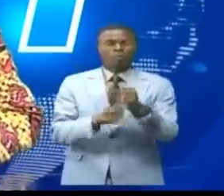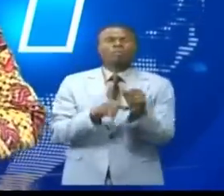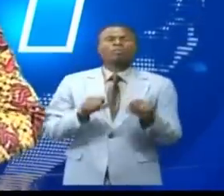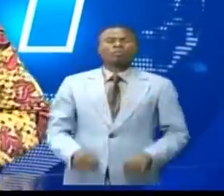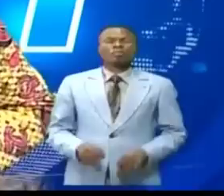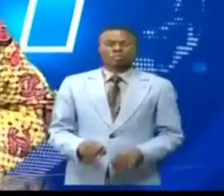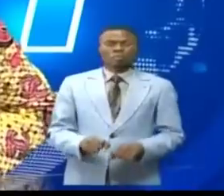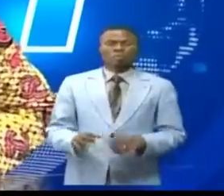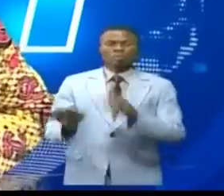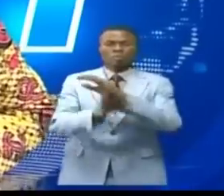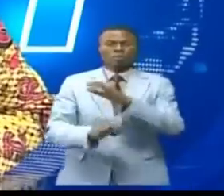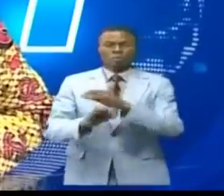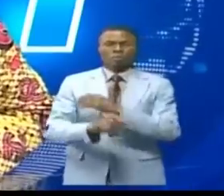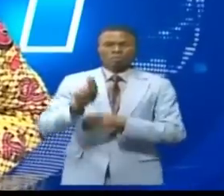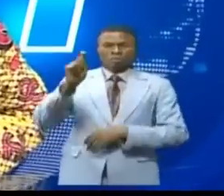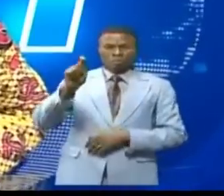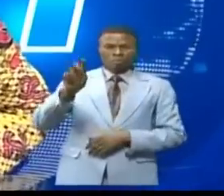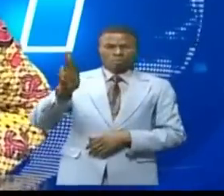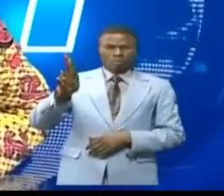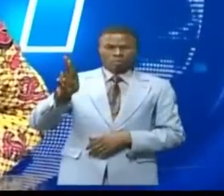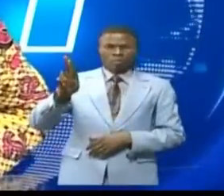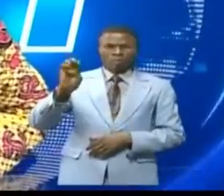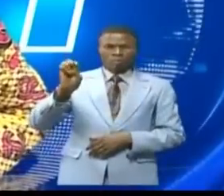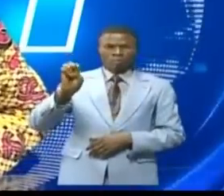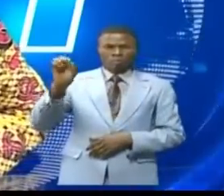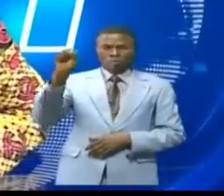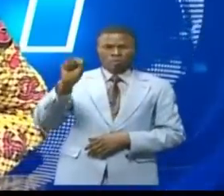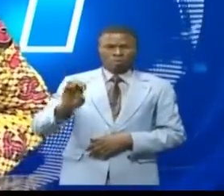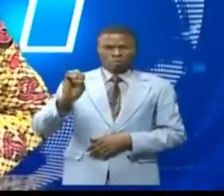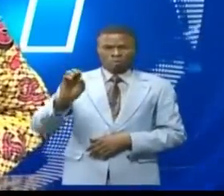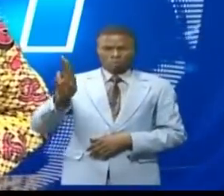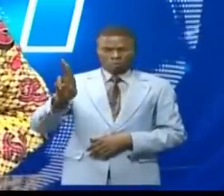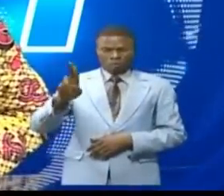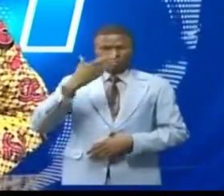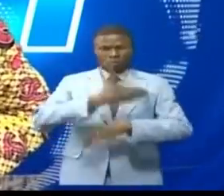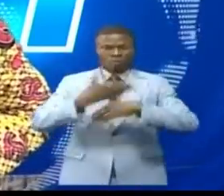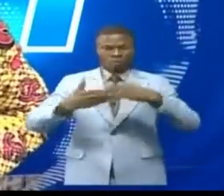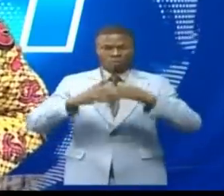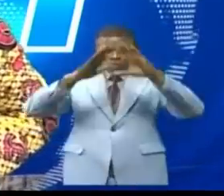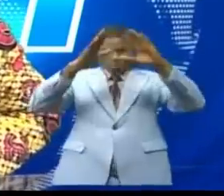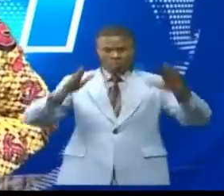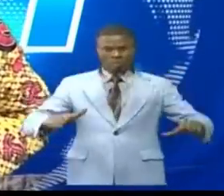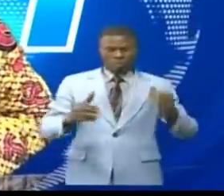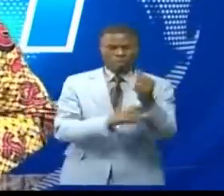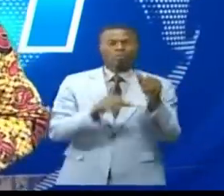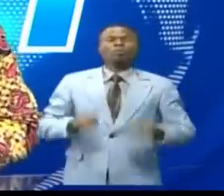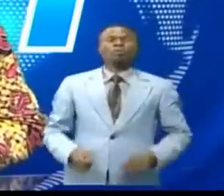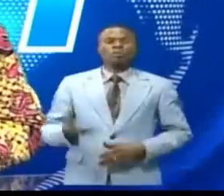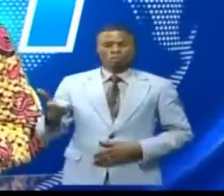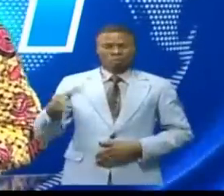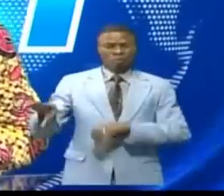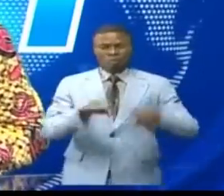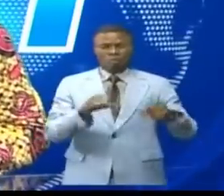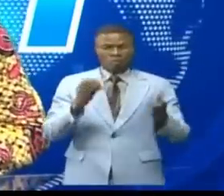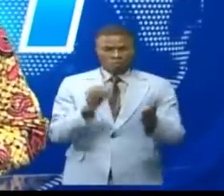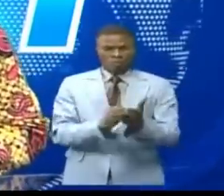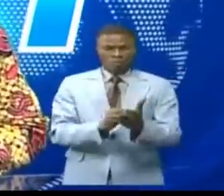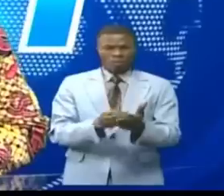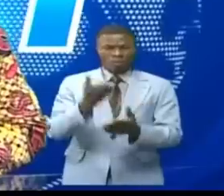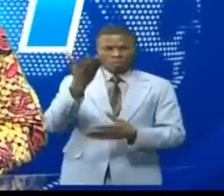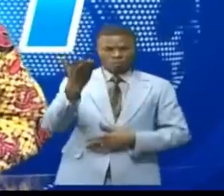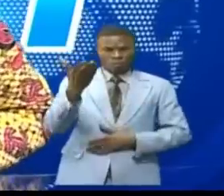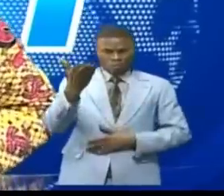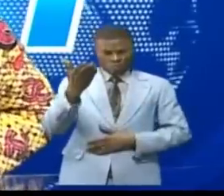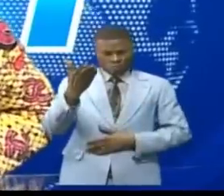Trésor Moutiki vient d'ériger un mausolée en mémoire de ces victimes. D'autres activités menées sur place dans ces